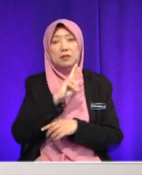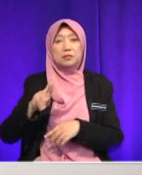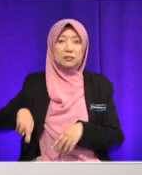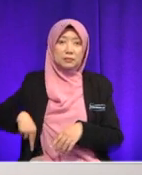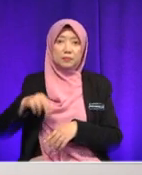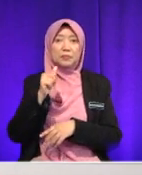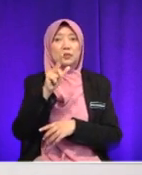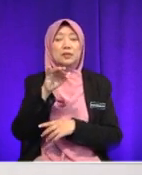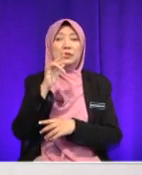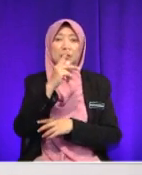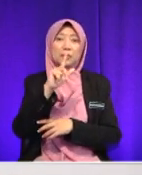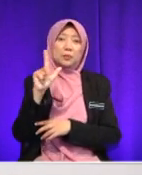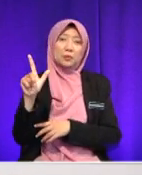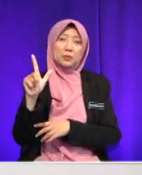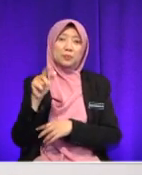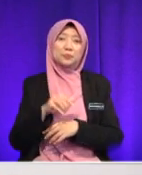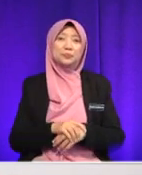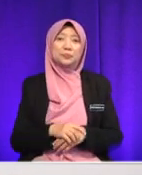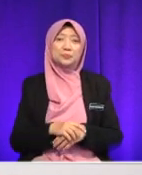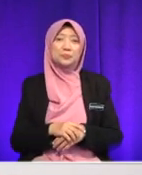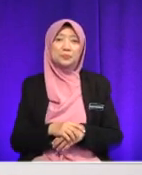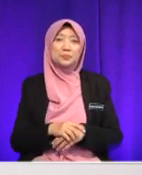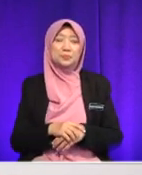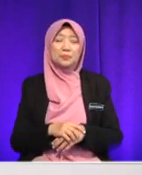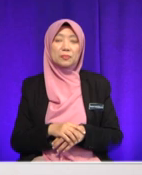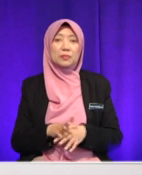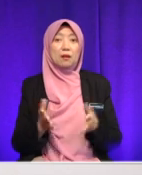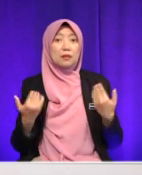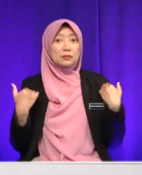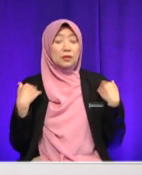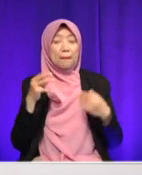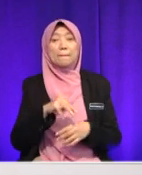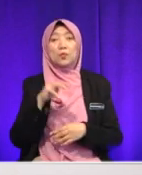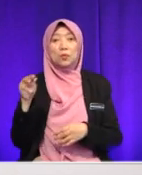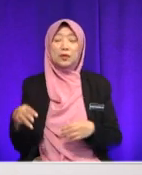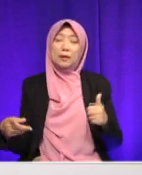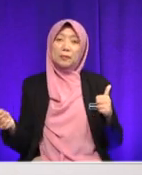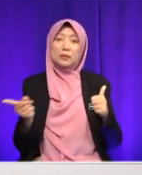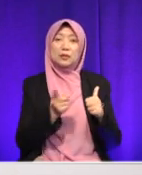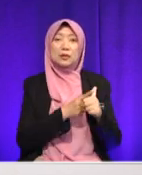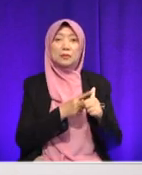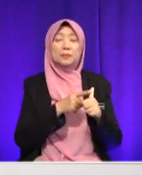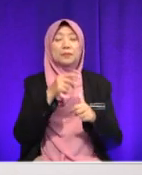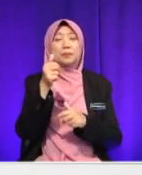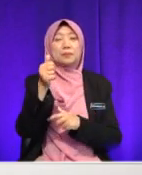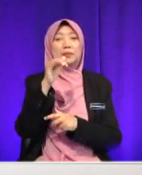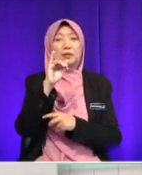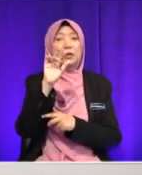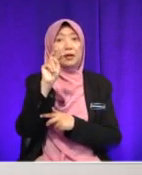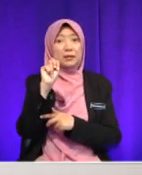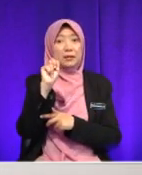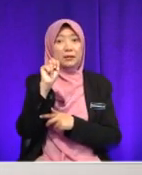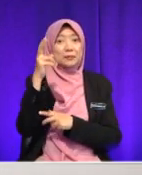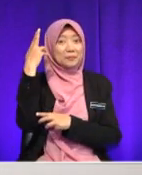Ali Kuala Lumpur. Okey, baik. Kita ada pelajar yang murid yang pertama, iaitu Nurul Ain Razmi. Hai,